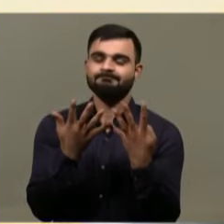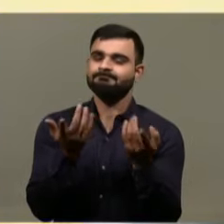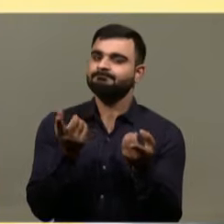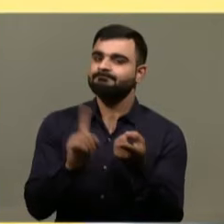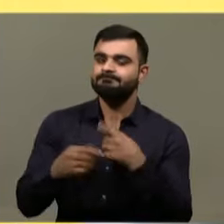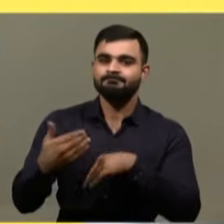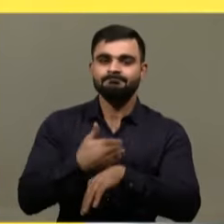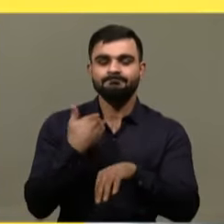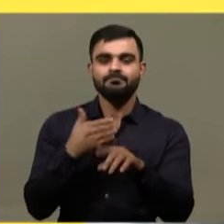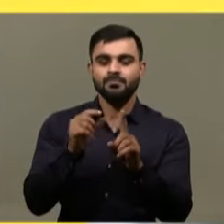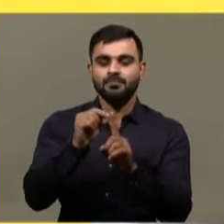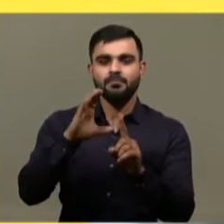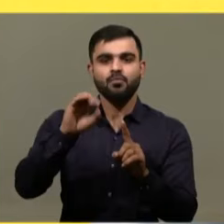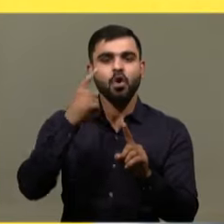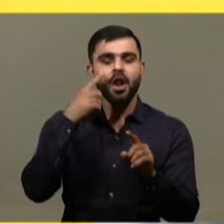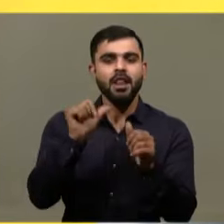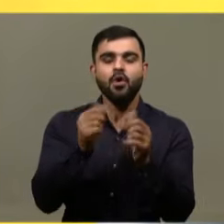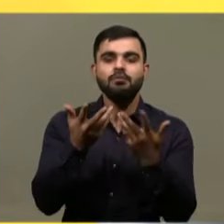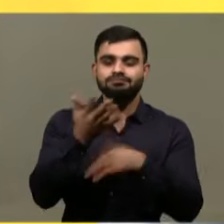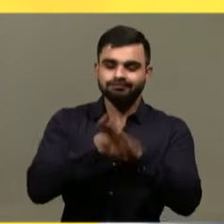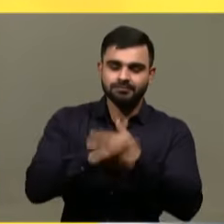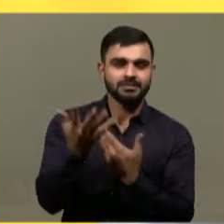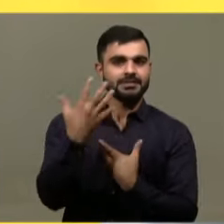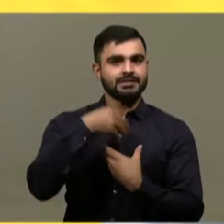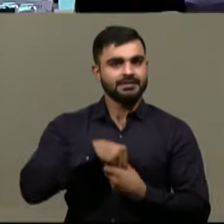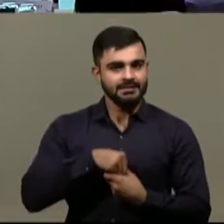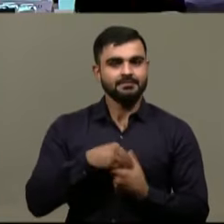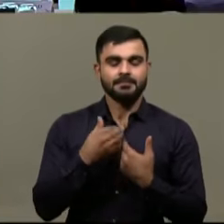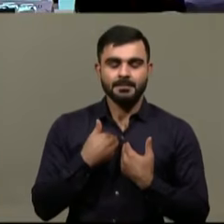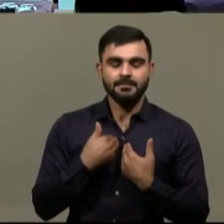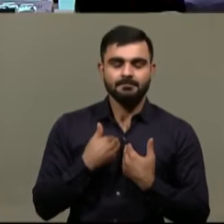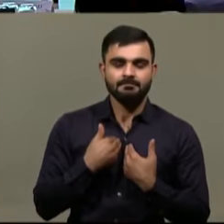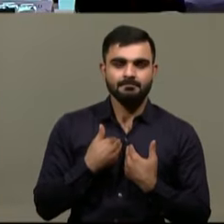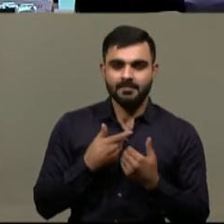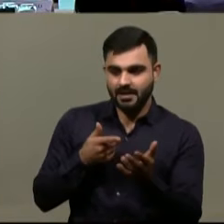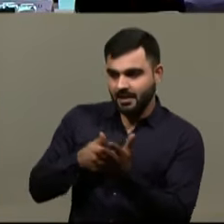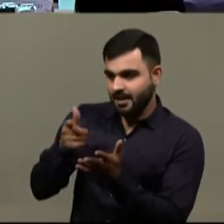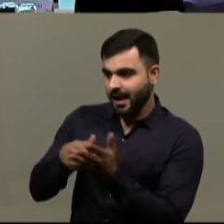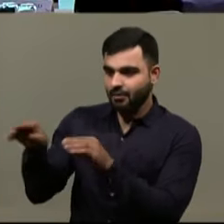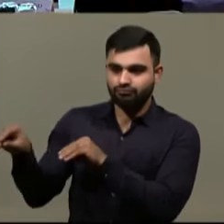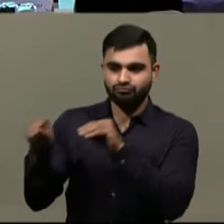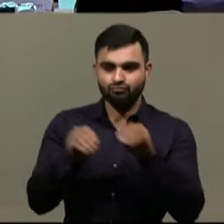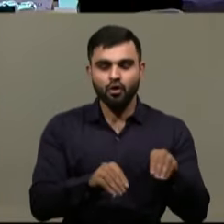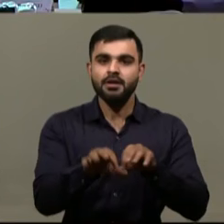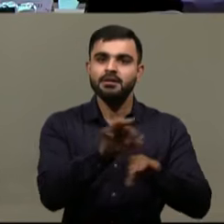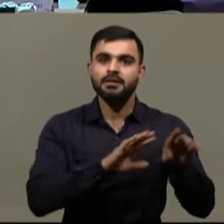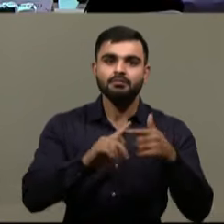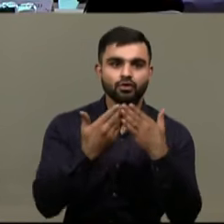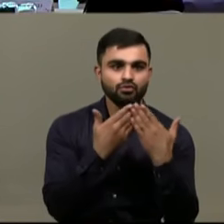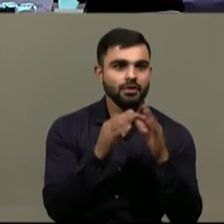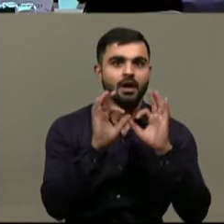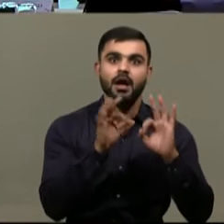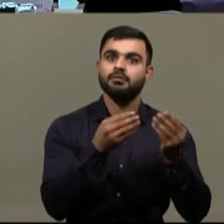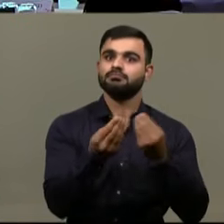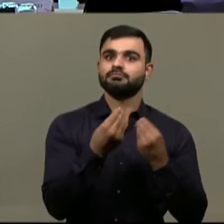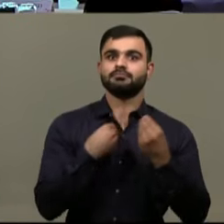एंड इट वास सर्ट ऑफ ब्लेसिंग एंड डिसगाइज बिकॉज मेरे पोलियो होने की वजह से मुझे गांव से शहर लाया गया हमें अच्छी अच्छी एजुकेशन